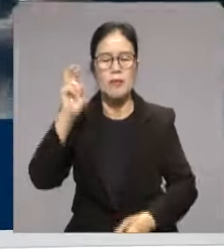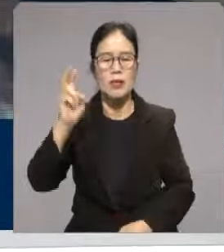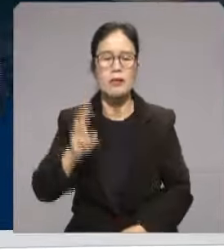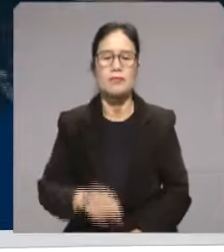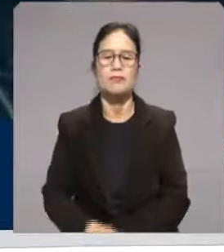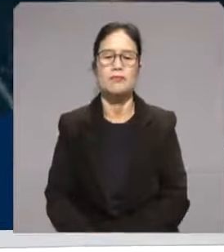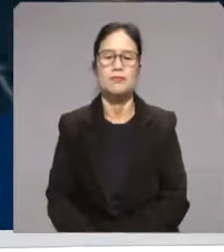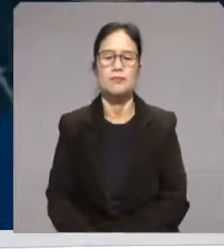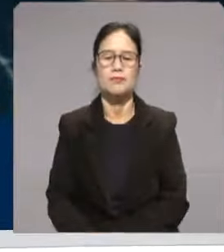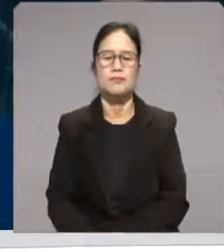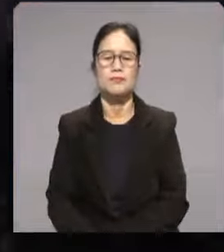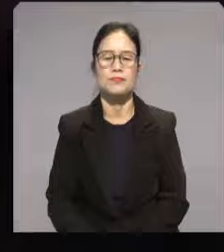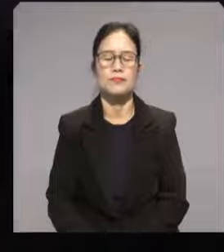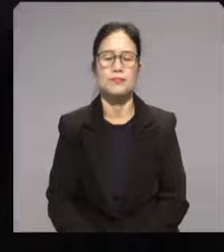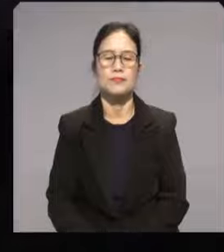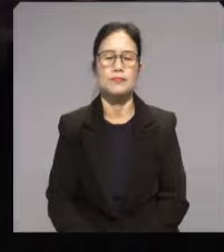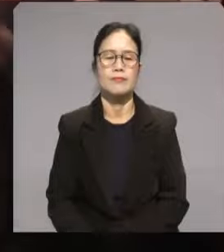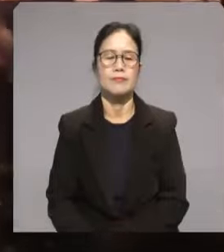갈태웅 기자입니다.